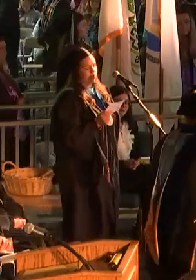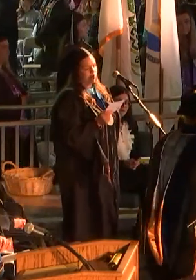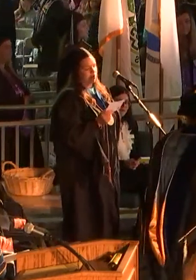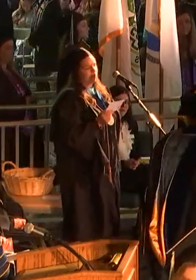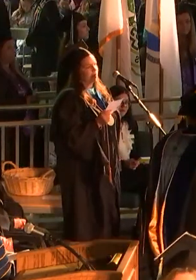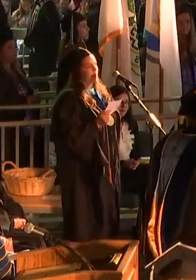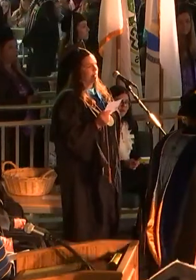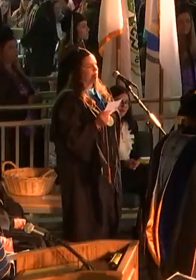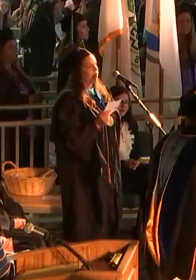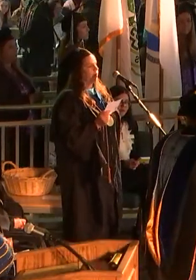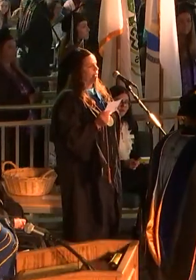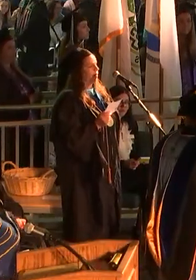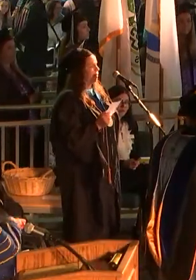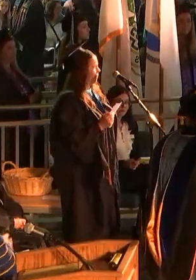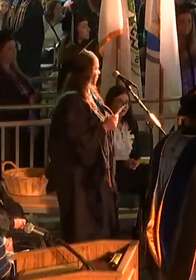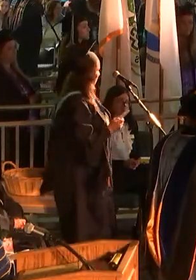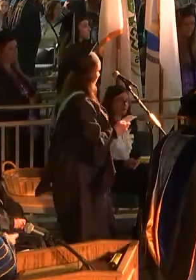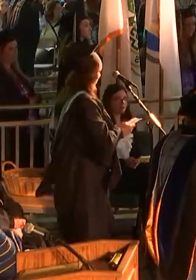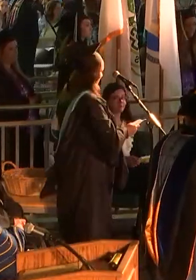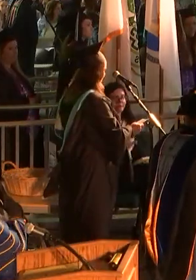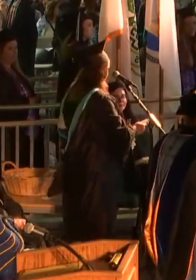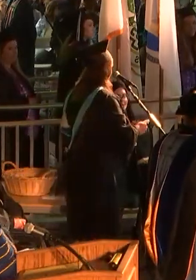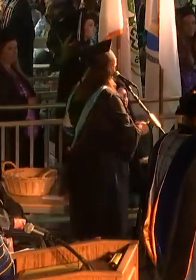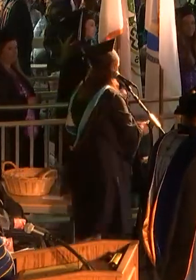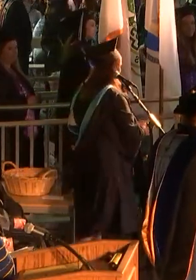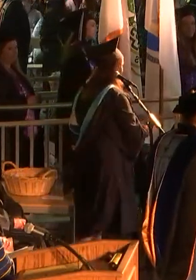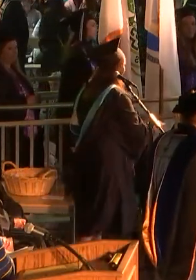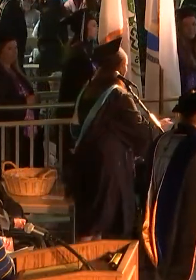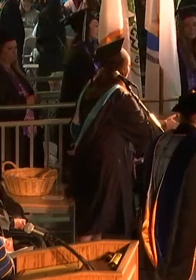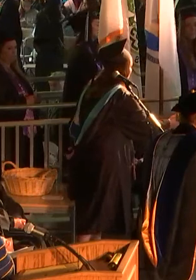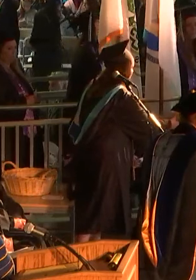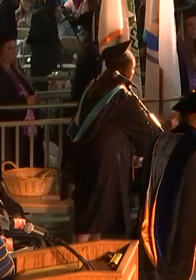Corey Madeira, magna cum laude.